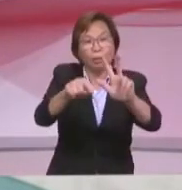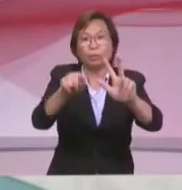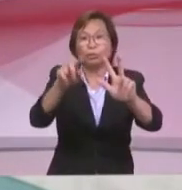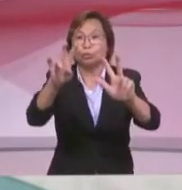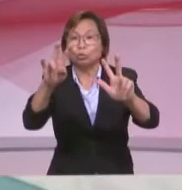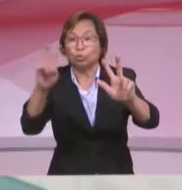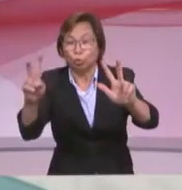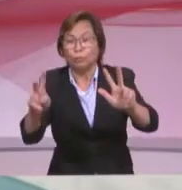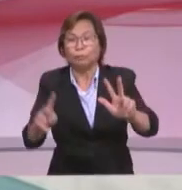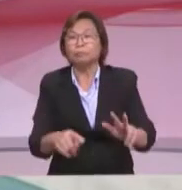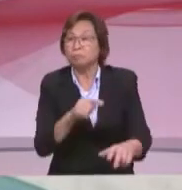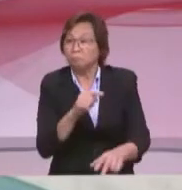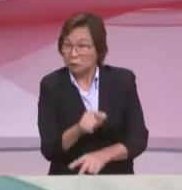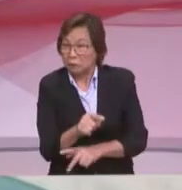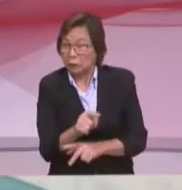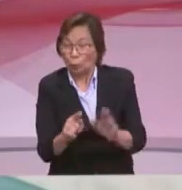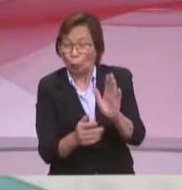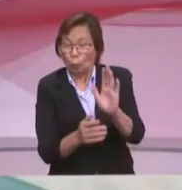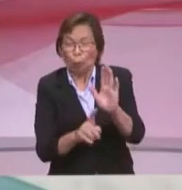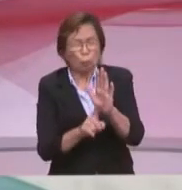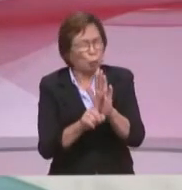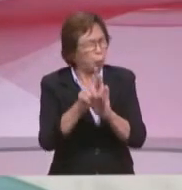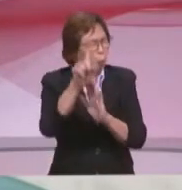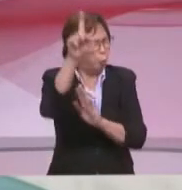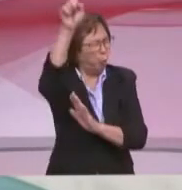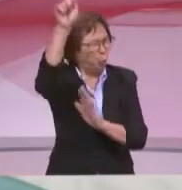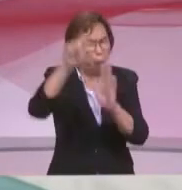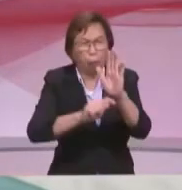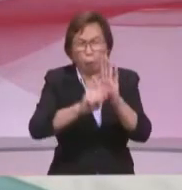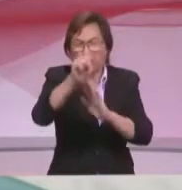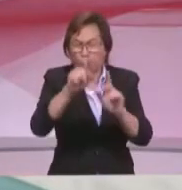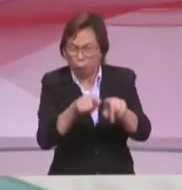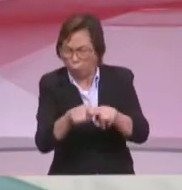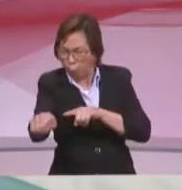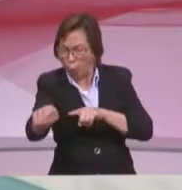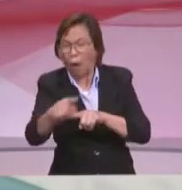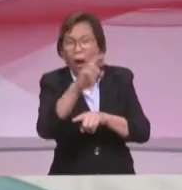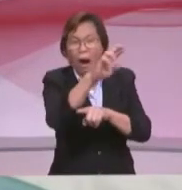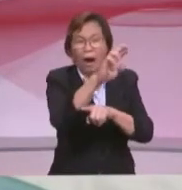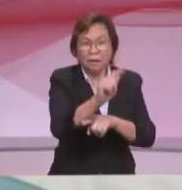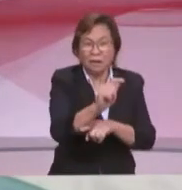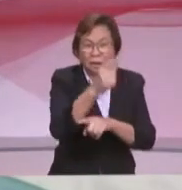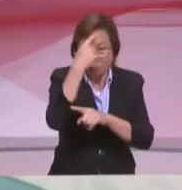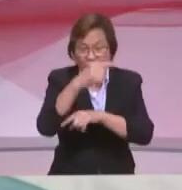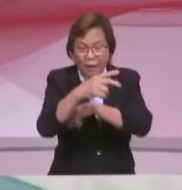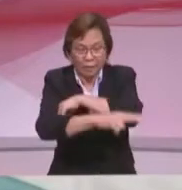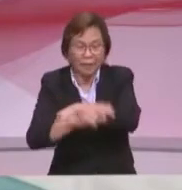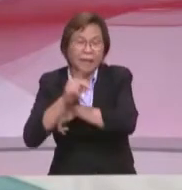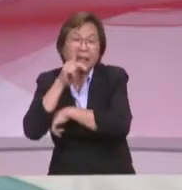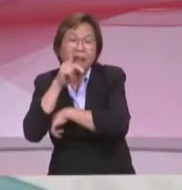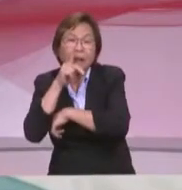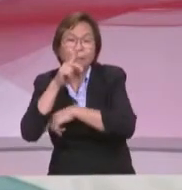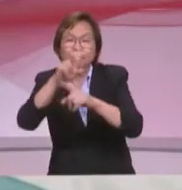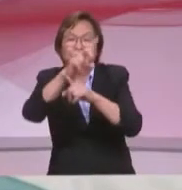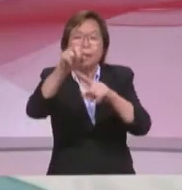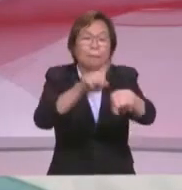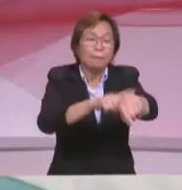3.72. Ini adalah lebih tinggi berbanding nilai RT bagi negeri Kedah pada tarikh yang sama,